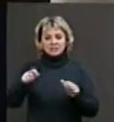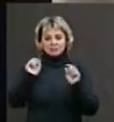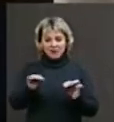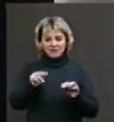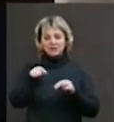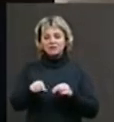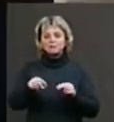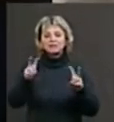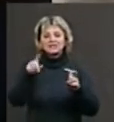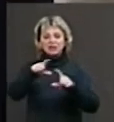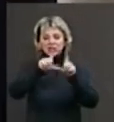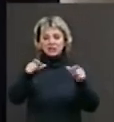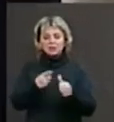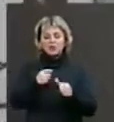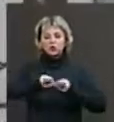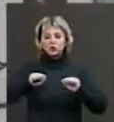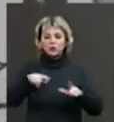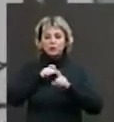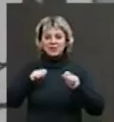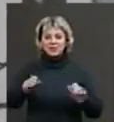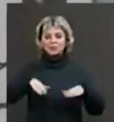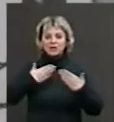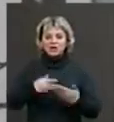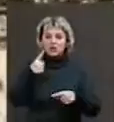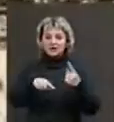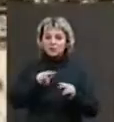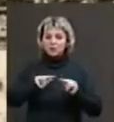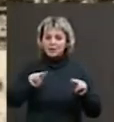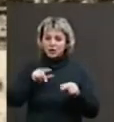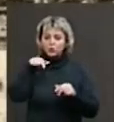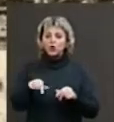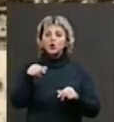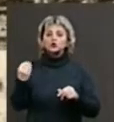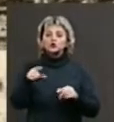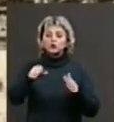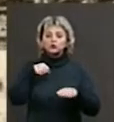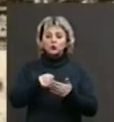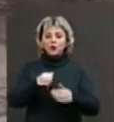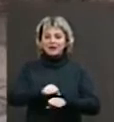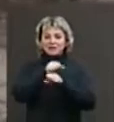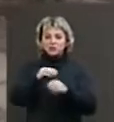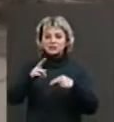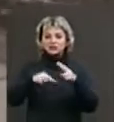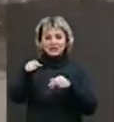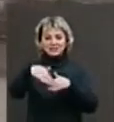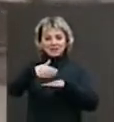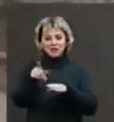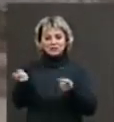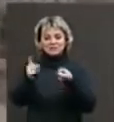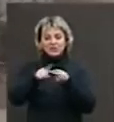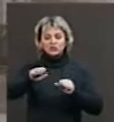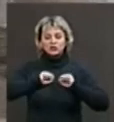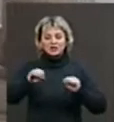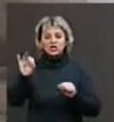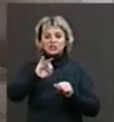справедливости. Назвать гимназию именами героев-пионеров предложили родители и педагоги. Ту еще дореволюционную часть здания, связанную с героической